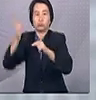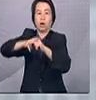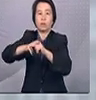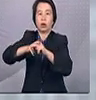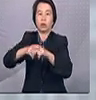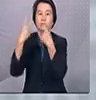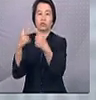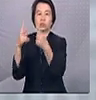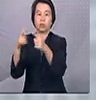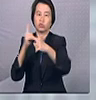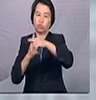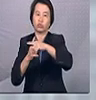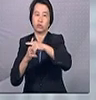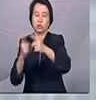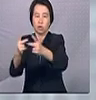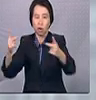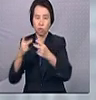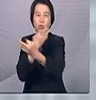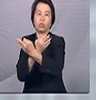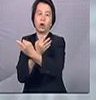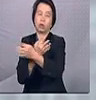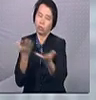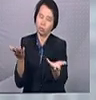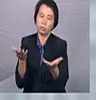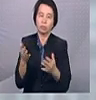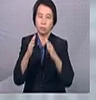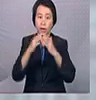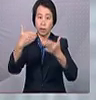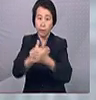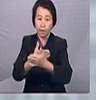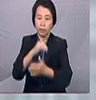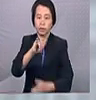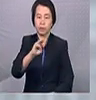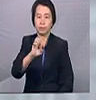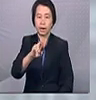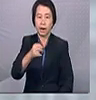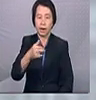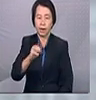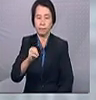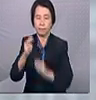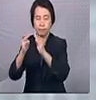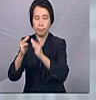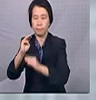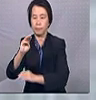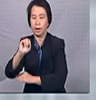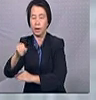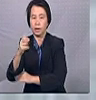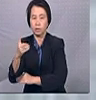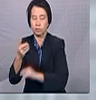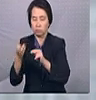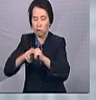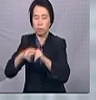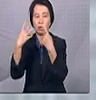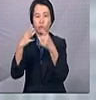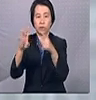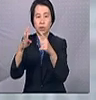12 kes positif di kawasan itu, iaitu Bandar Baru Ibrahim Majid. Ada pertambahan 12 kes.